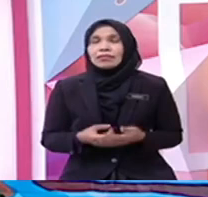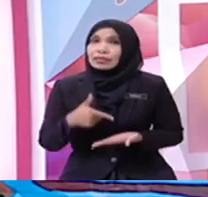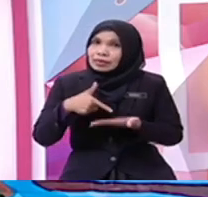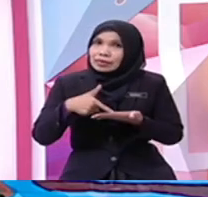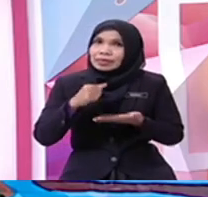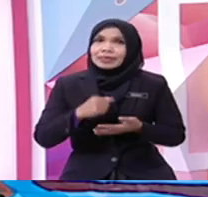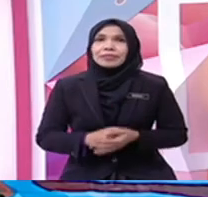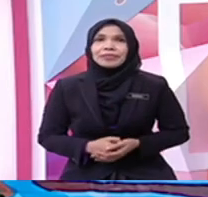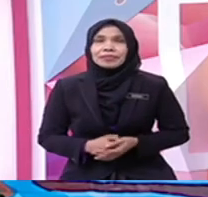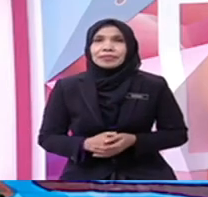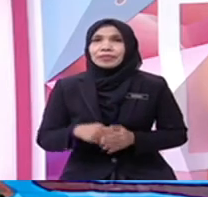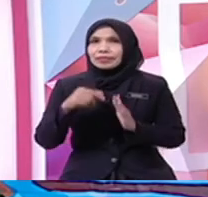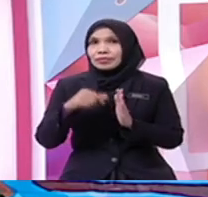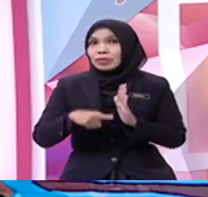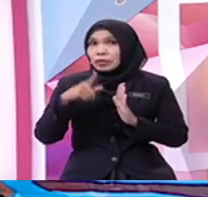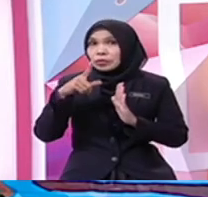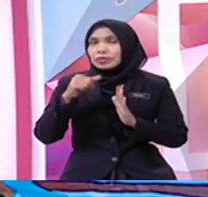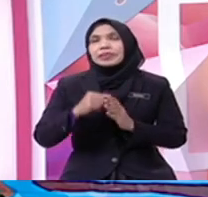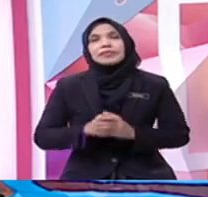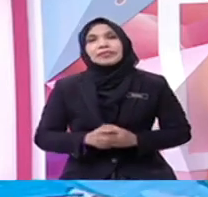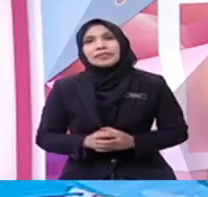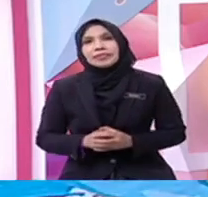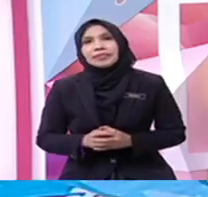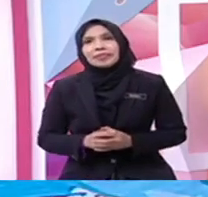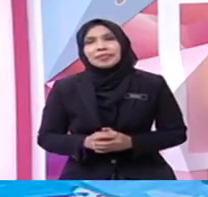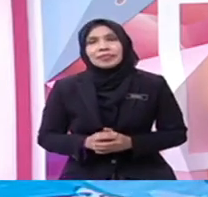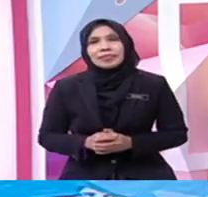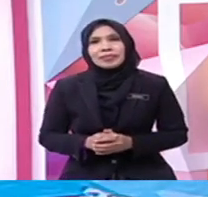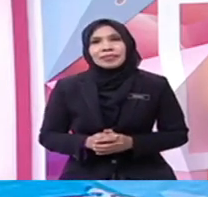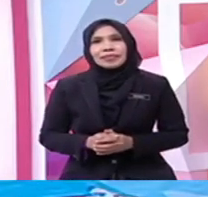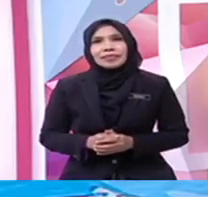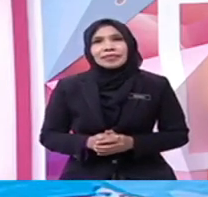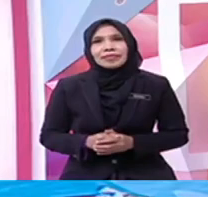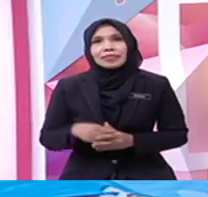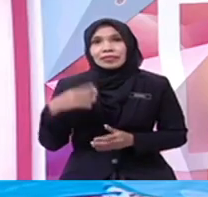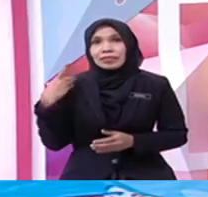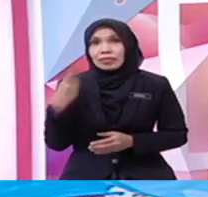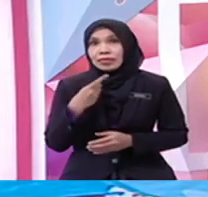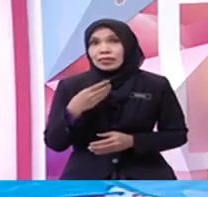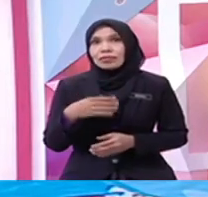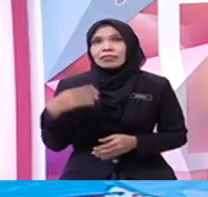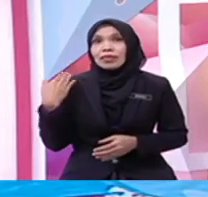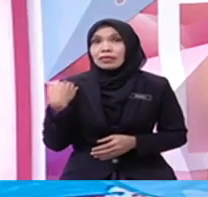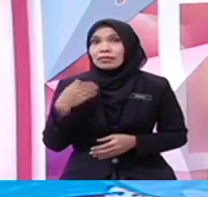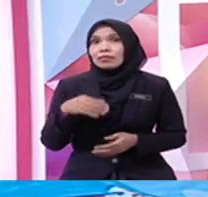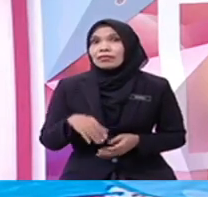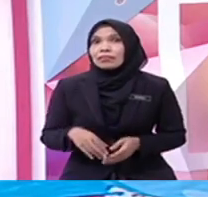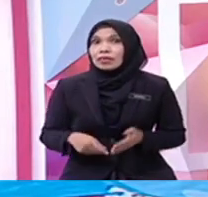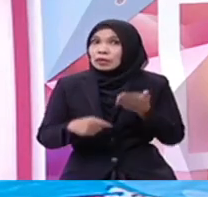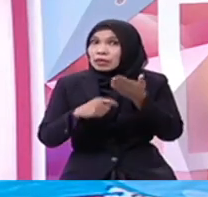cuma lebih sebenarnya kita j-pop Ayu Septi tadi dan kita aduk vestibule Apa